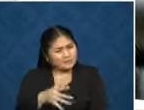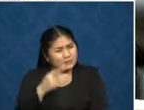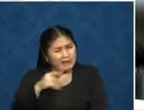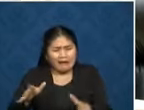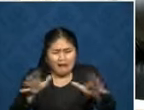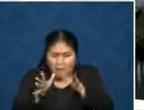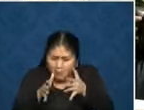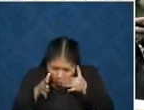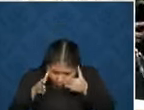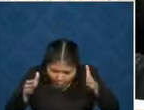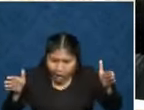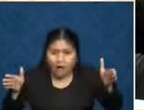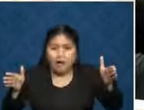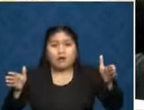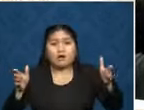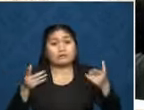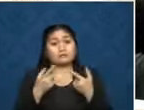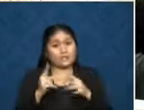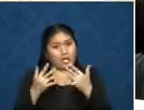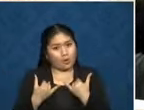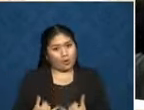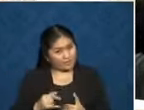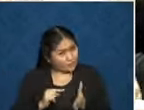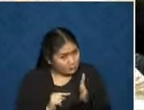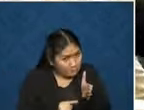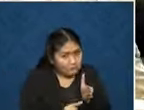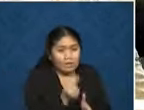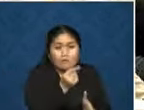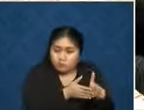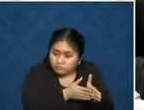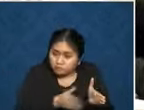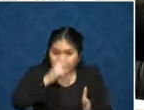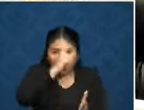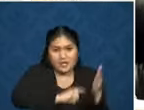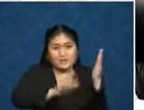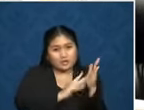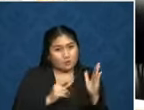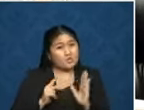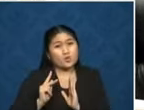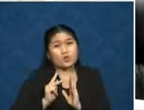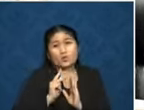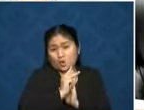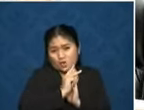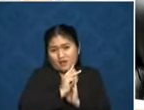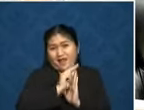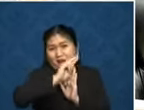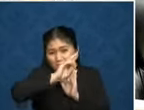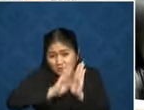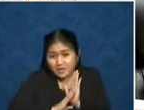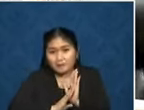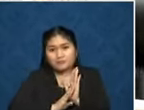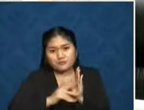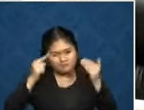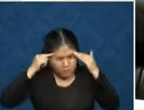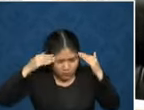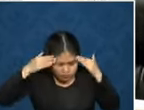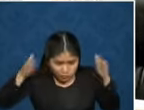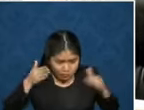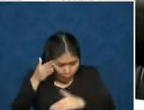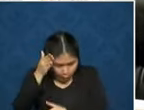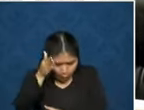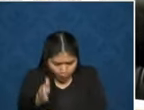มากแต่ว่าท่านประธานครับวันนี้มันต้องเริ่มจากการที่ประเทศไทยจะต้องมีกฎและระเบียบที่มีวิสัยทัศน์ที่มองไปข้างหน้